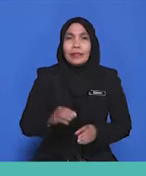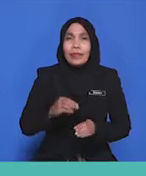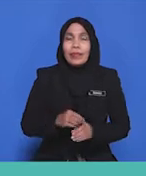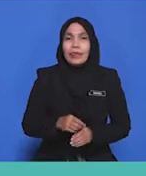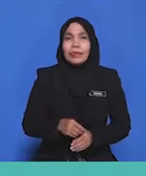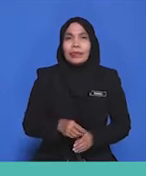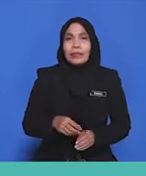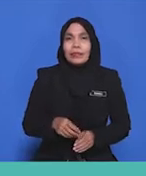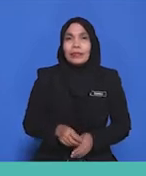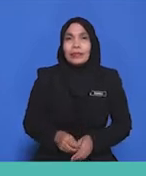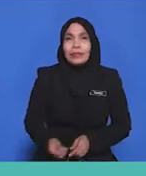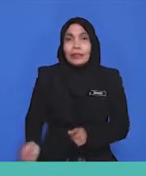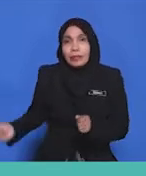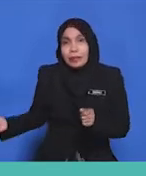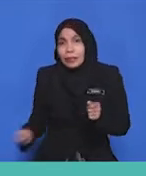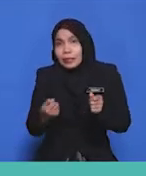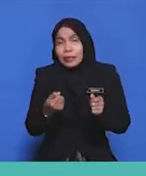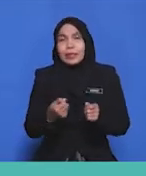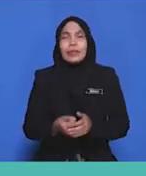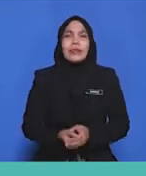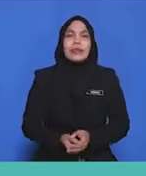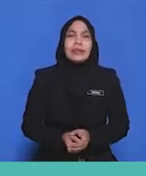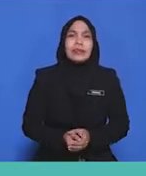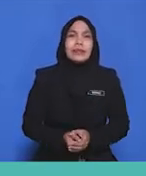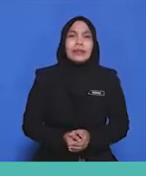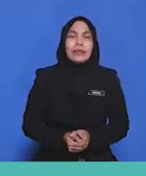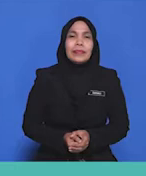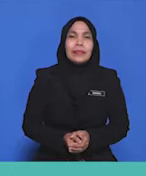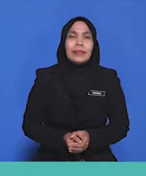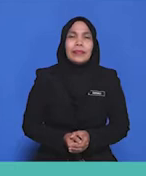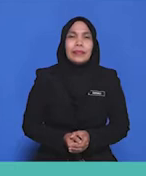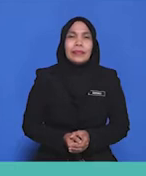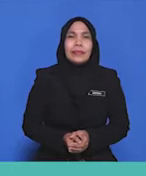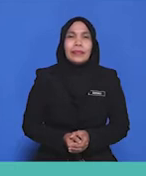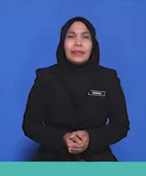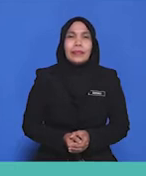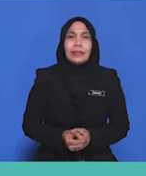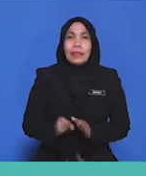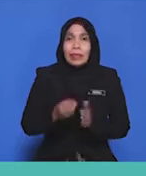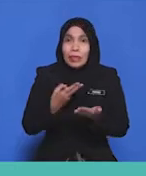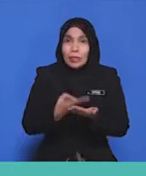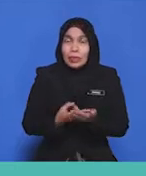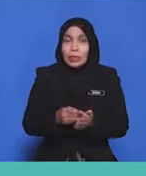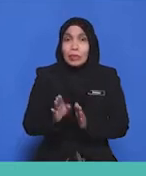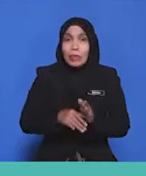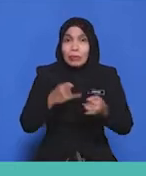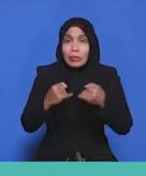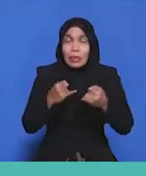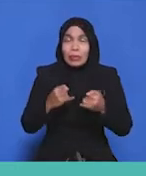dalam kejohanan Piala Thomas pada tahun 1992 sehingga berjaya menjulang